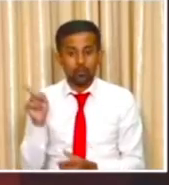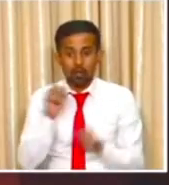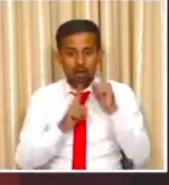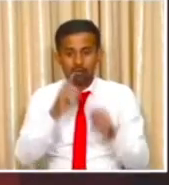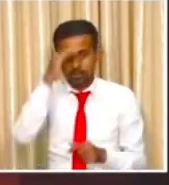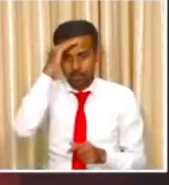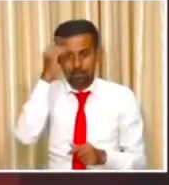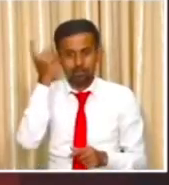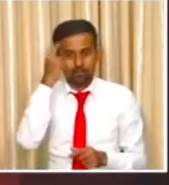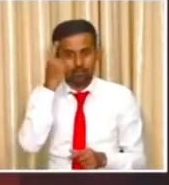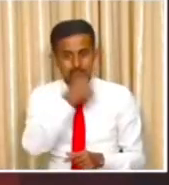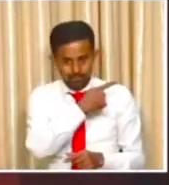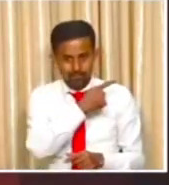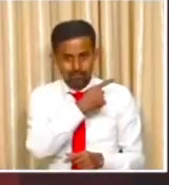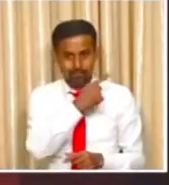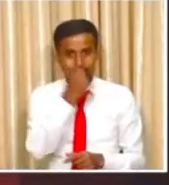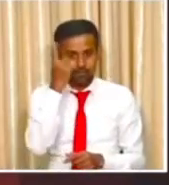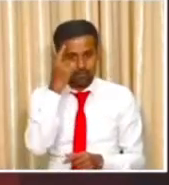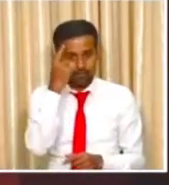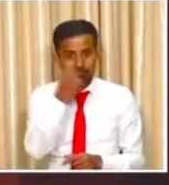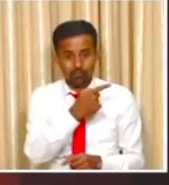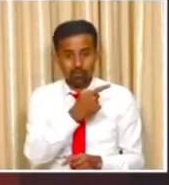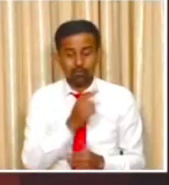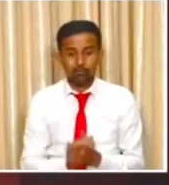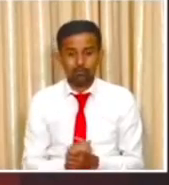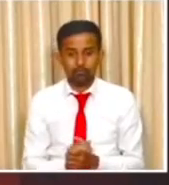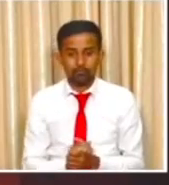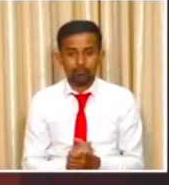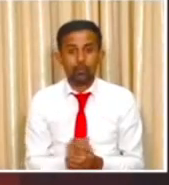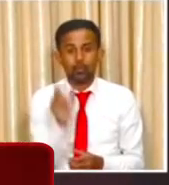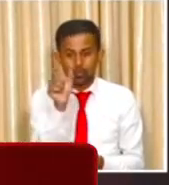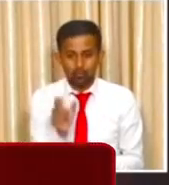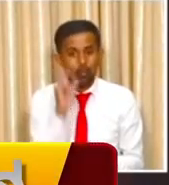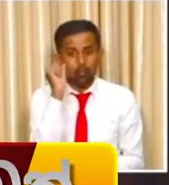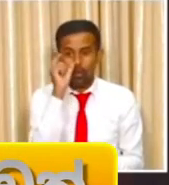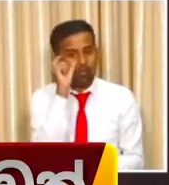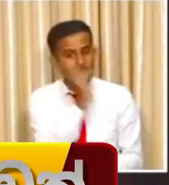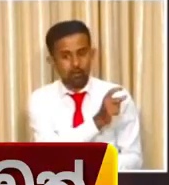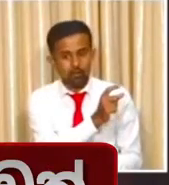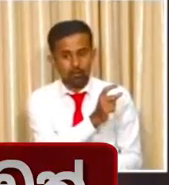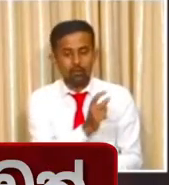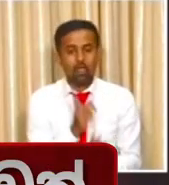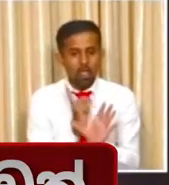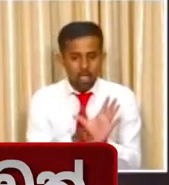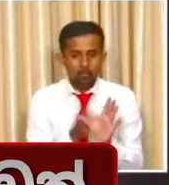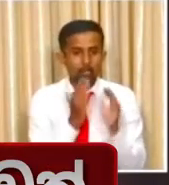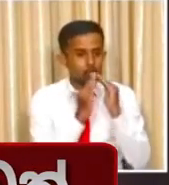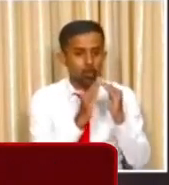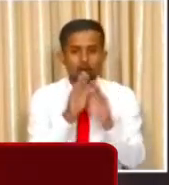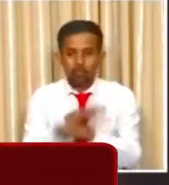කතානායකතුමා දන්නව හොඳට මේ කතානායකතුමා හොඳට දන්නවා හරි මේක නෑ නෑ ඔබතුමා හොයලා බලන්න සෑම